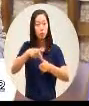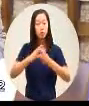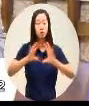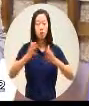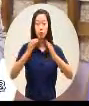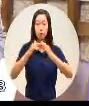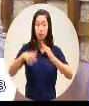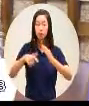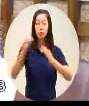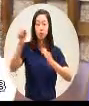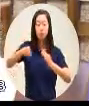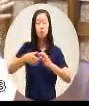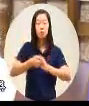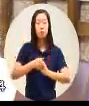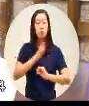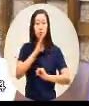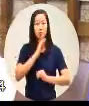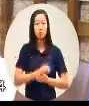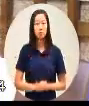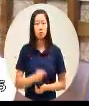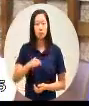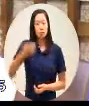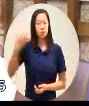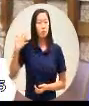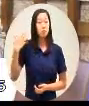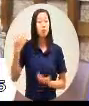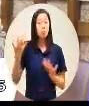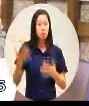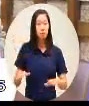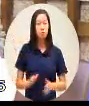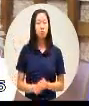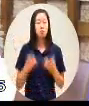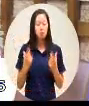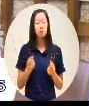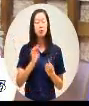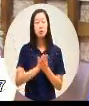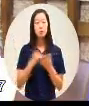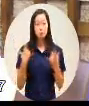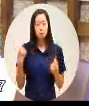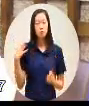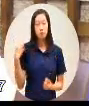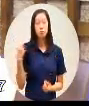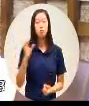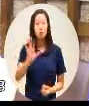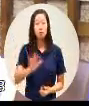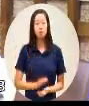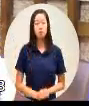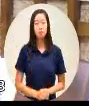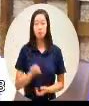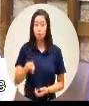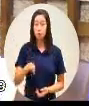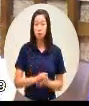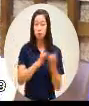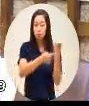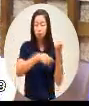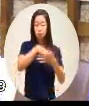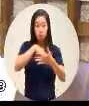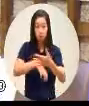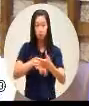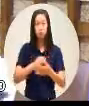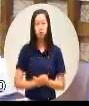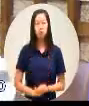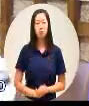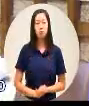院研评会认可，这个建制已经都有了，本地就有了啦，这个本来就是法令规定的，但是我们没